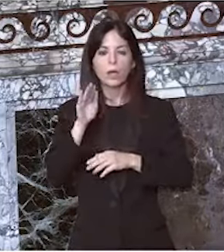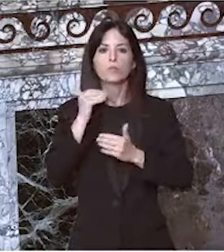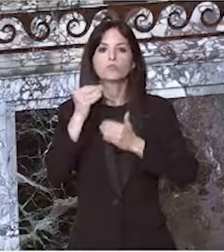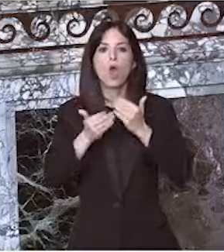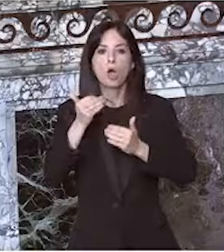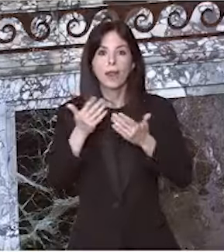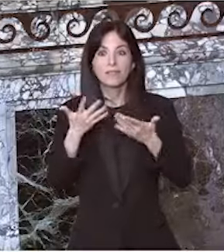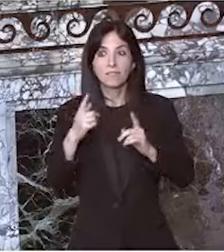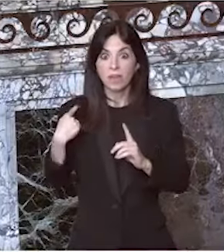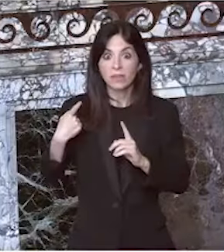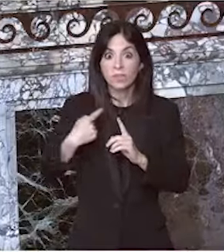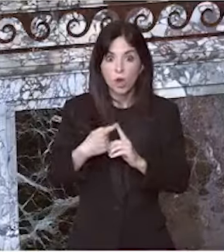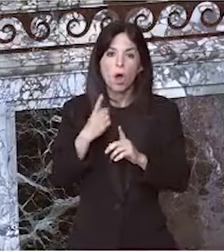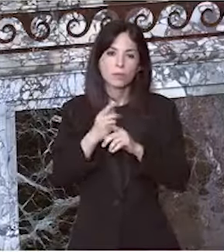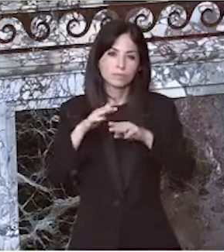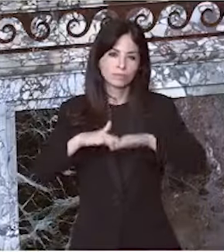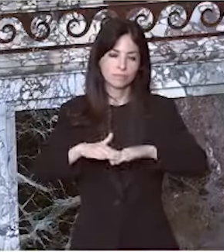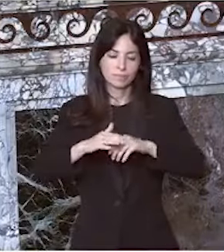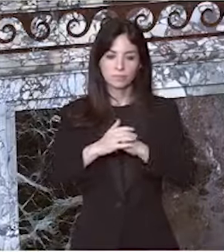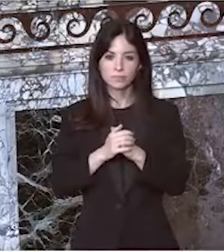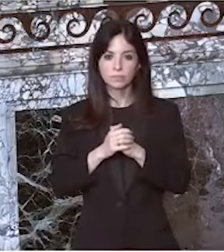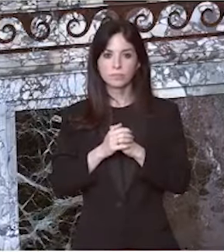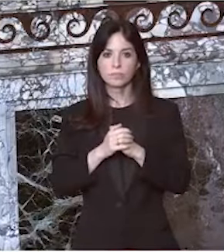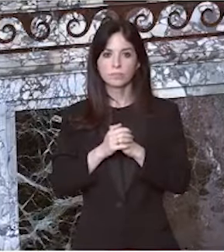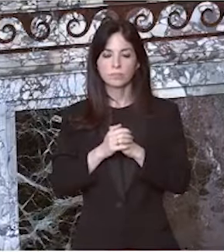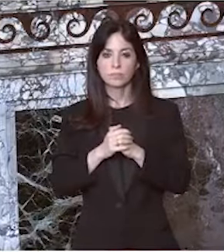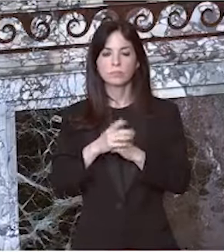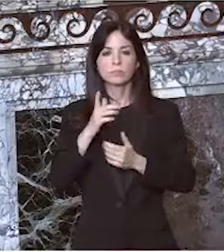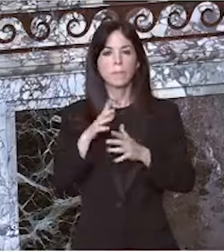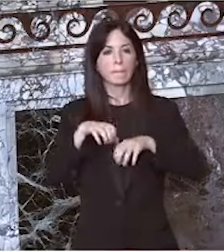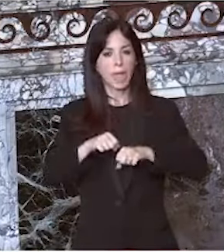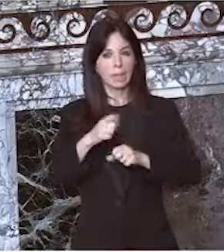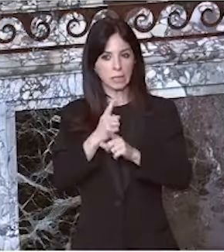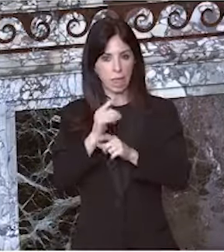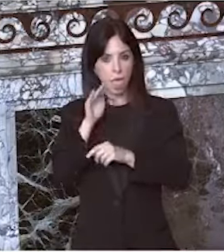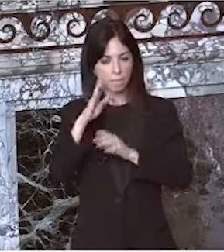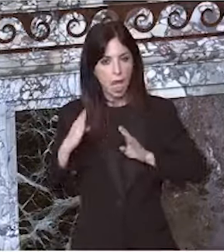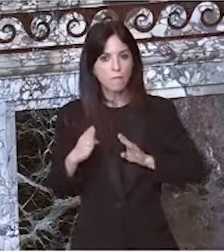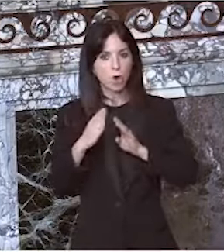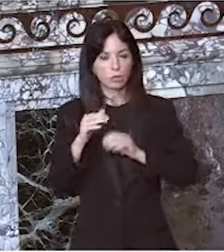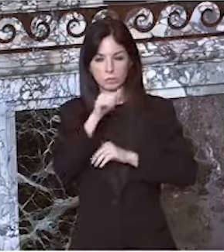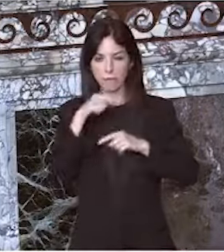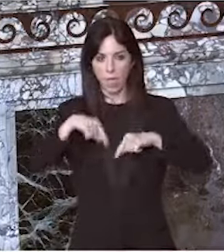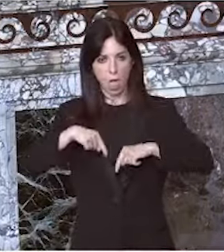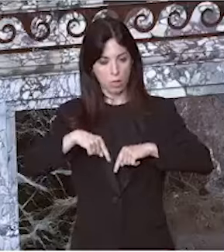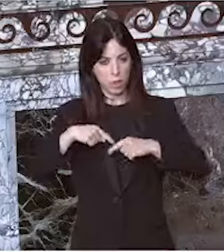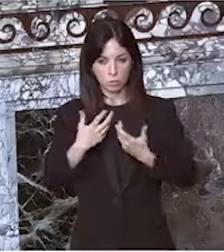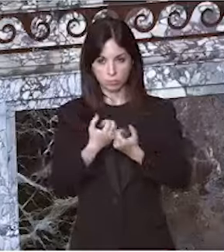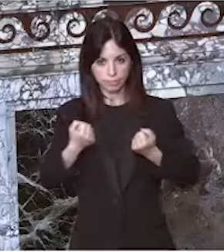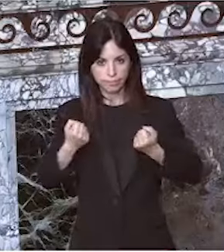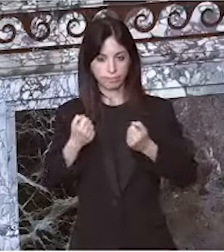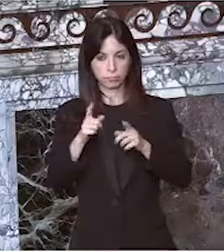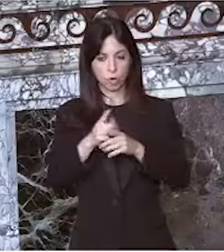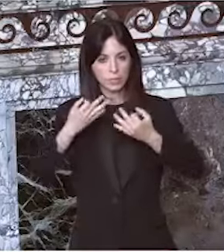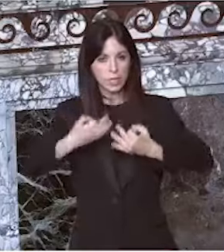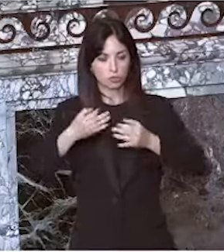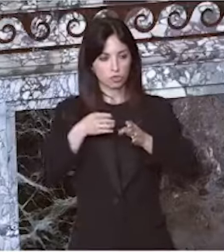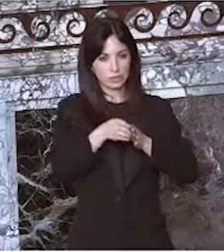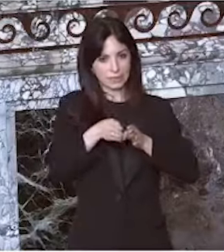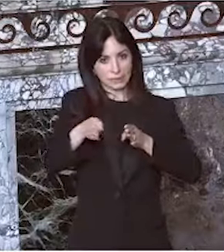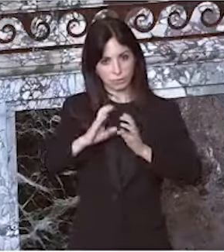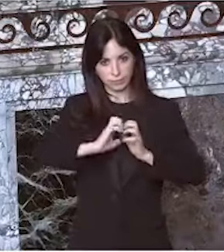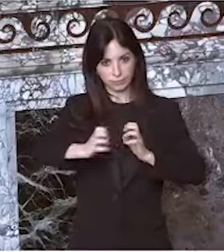di integrazione internazionale. La portata degli impegni da affrontare richiede azioni decise in più direzioni.